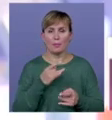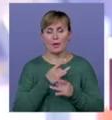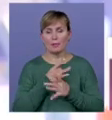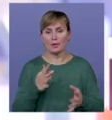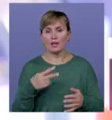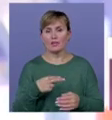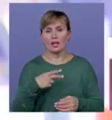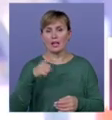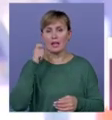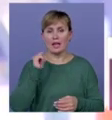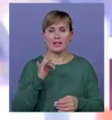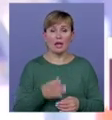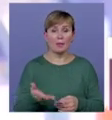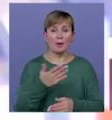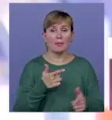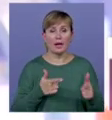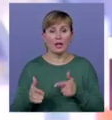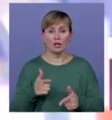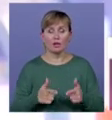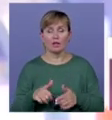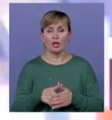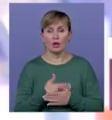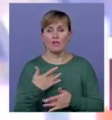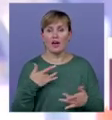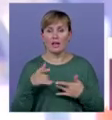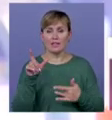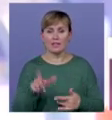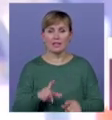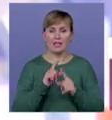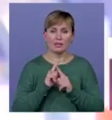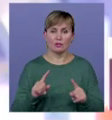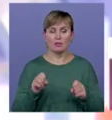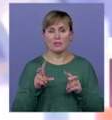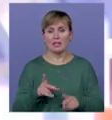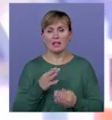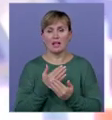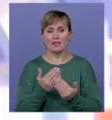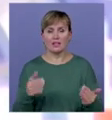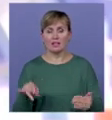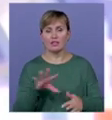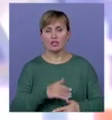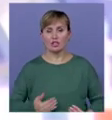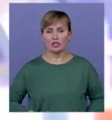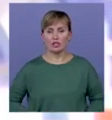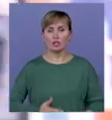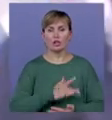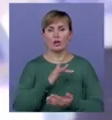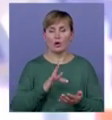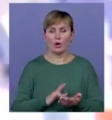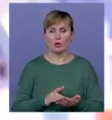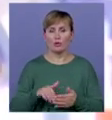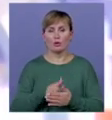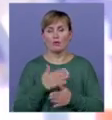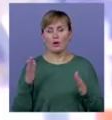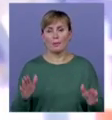празднике 20 лет. И мы приготовили нового артиста эксклюзивно, специально для вас, для всех жителей и гостей города. Новую